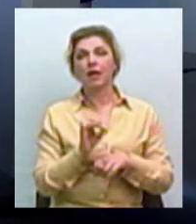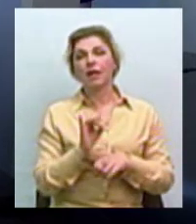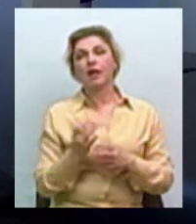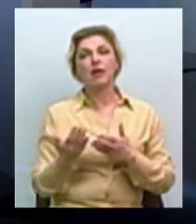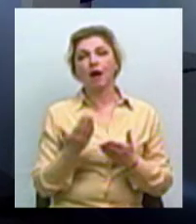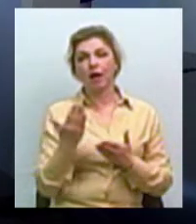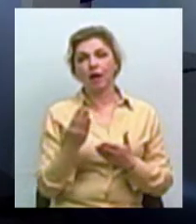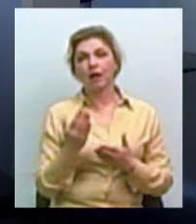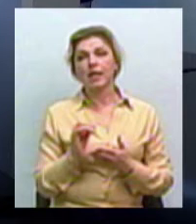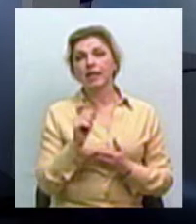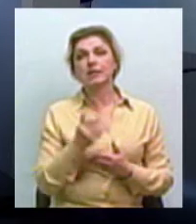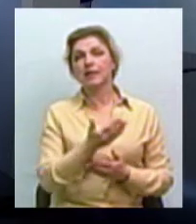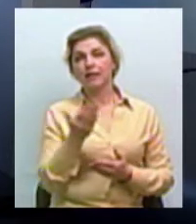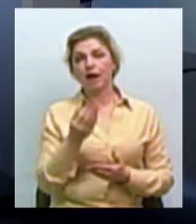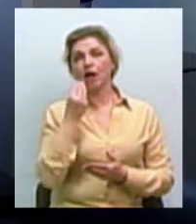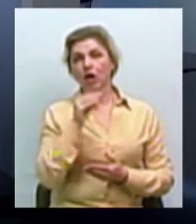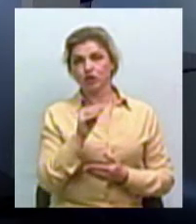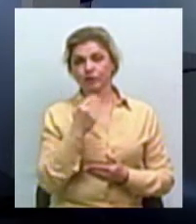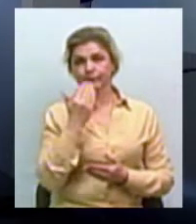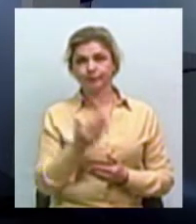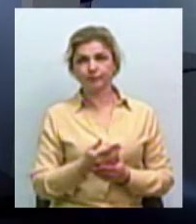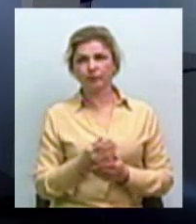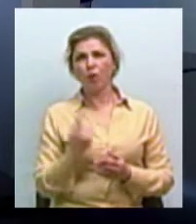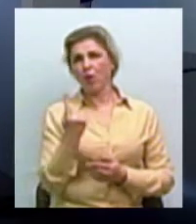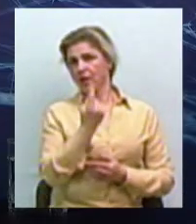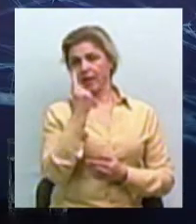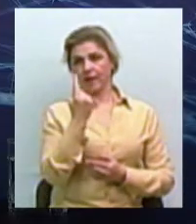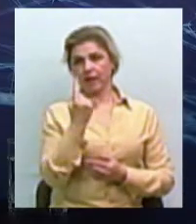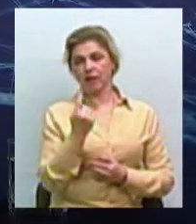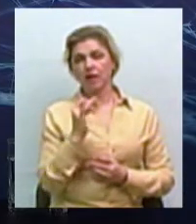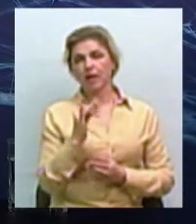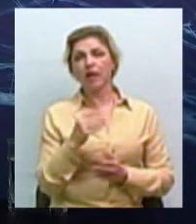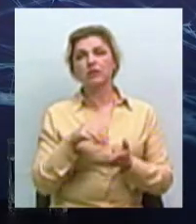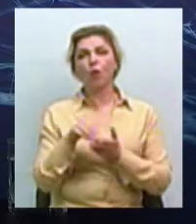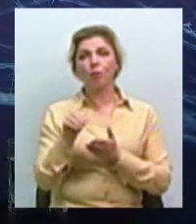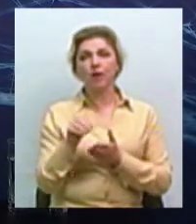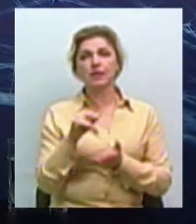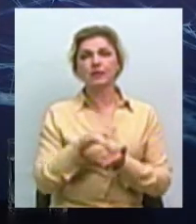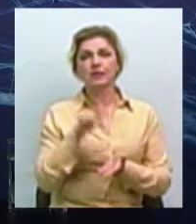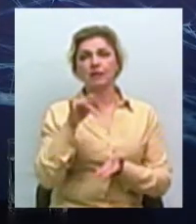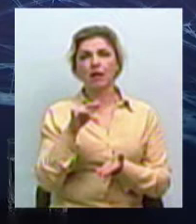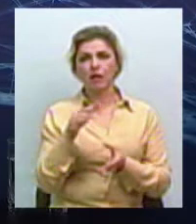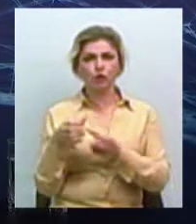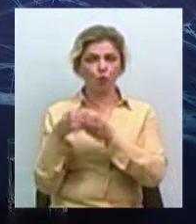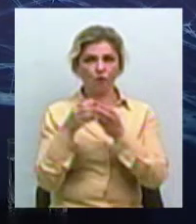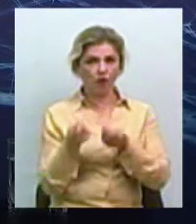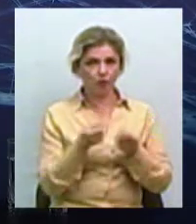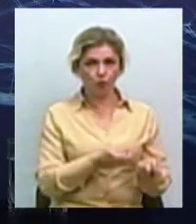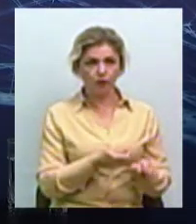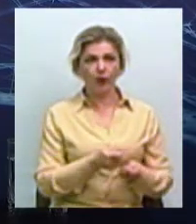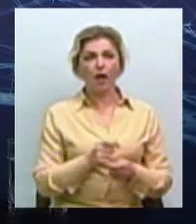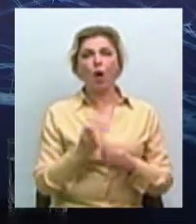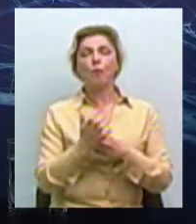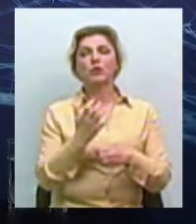яка з них краще? Вона одна єдина і вона закупається централізовано. Тобто